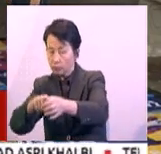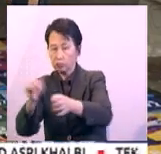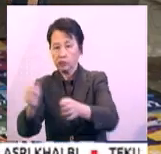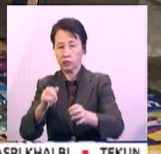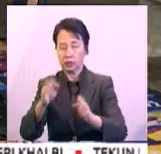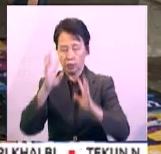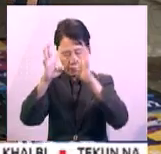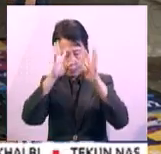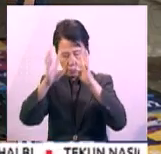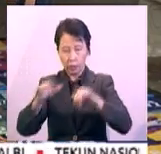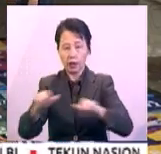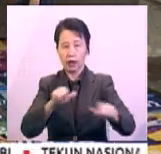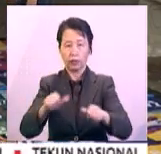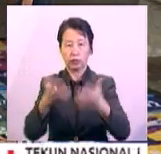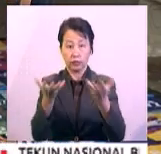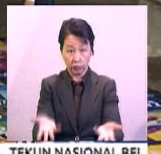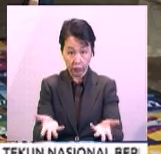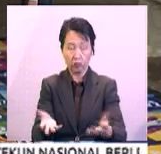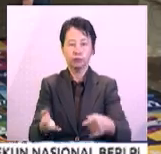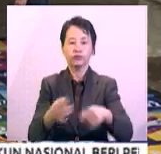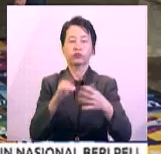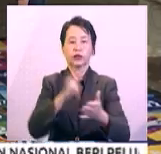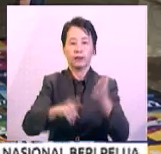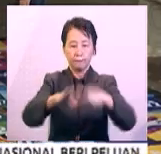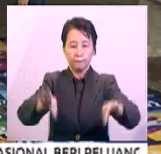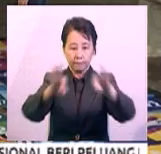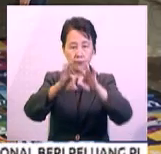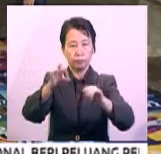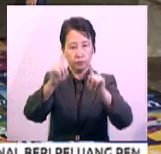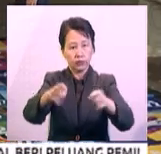variasi aktiviti di sini. Apa yang penting, pengunjung perlu